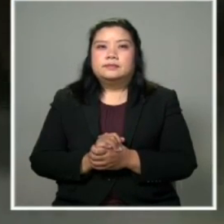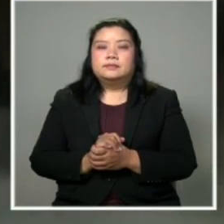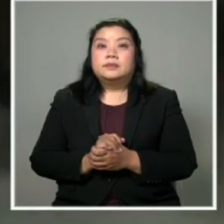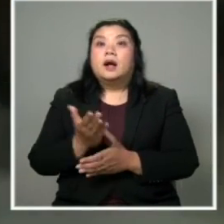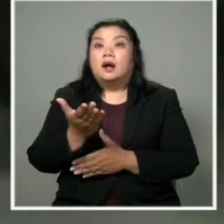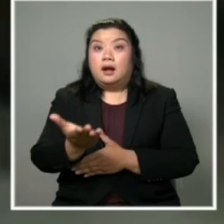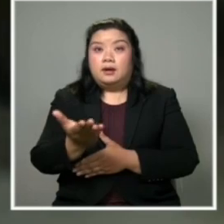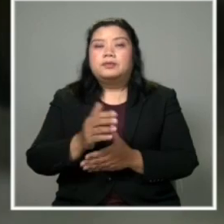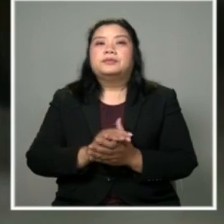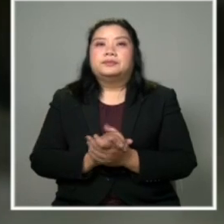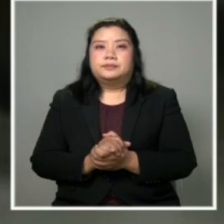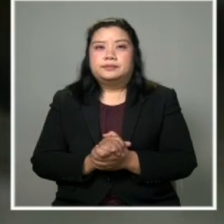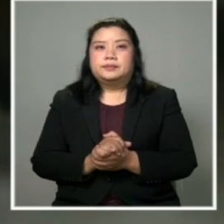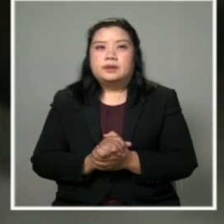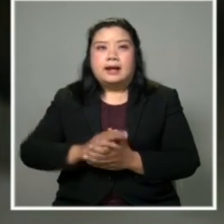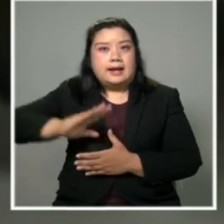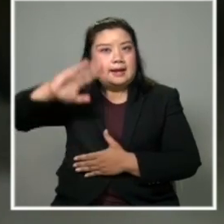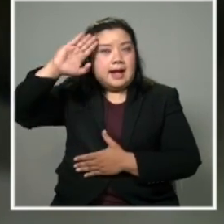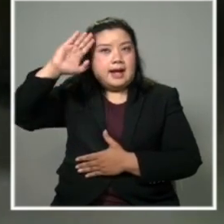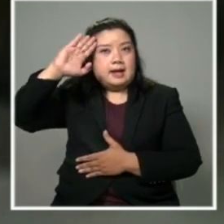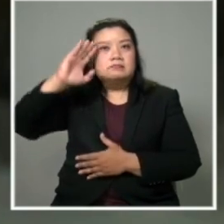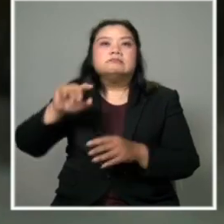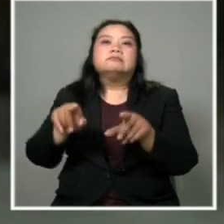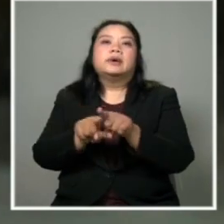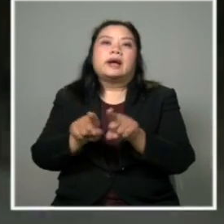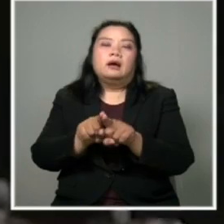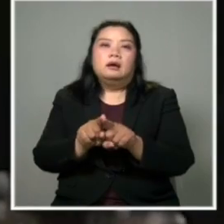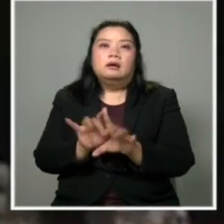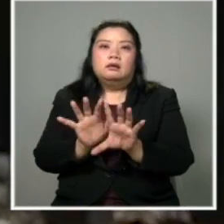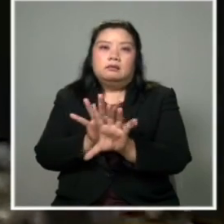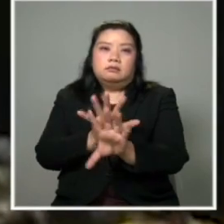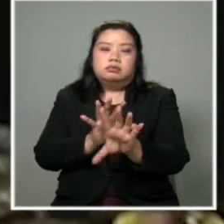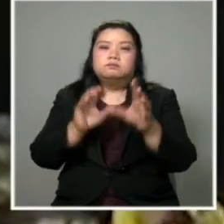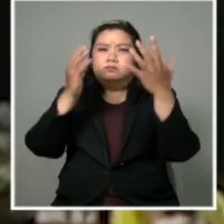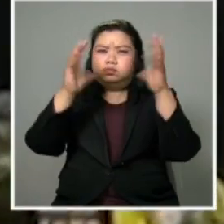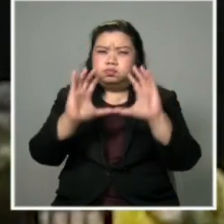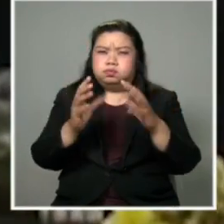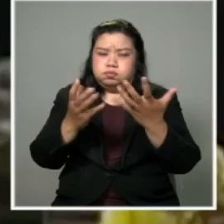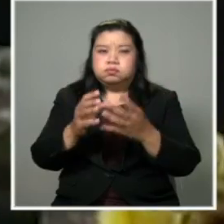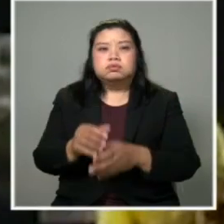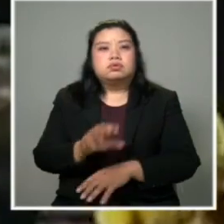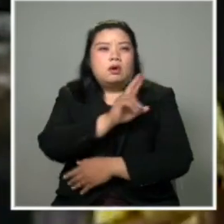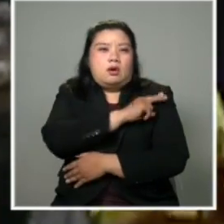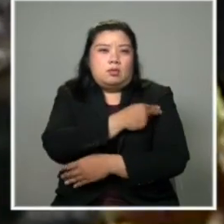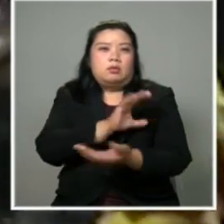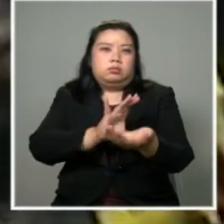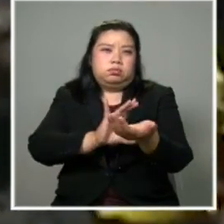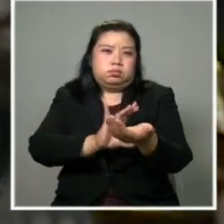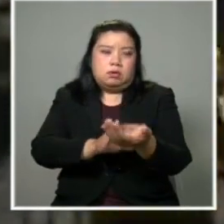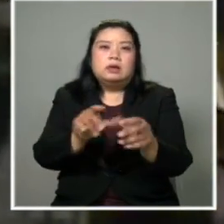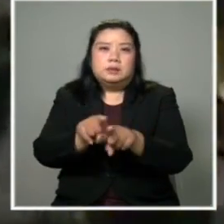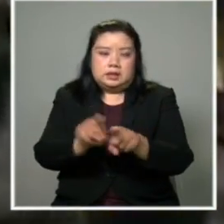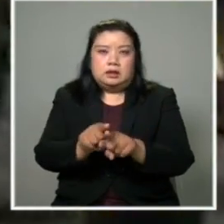นี่เป็นอีกหนึ่งคลิปนะคะเป็นเหล่าทัพที่นำกำลังพลมาร่วมปรบมือให้กำลังใจบุคลากรทางการแพทย์เช่นเดียวกันค่ะปรบมือตั้งแต่ช่วง